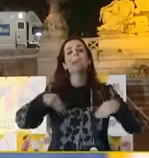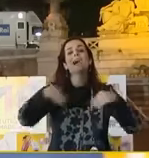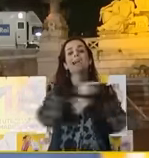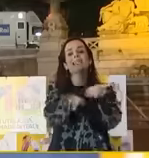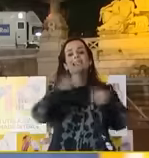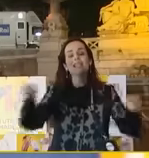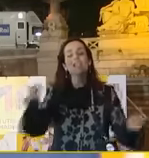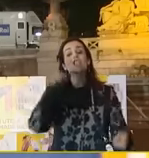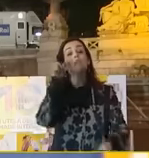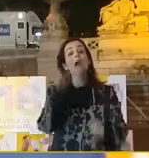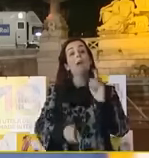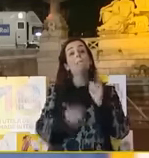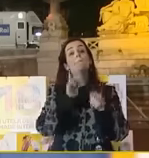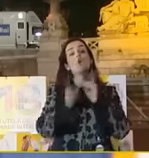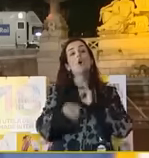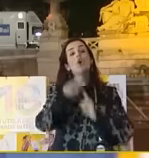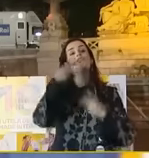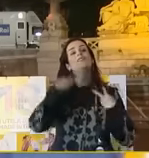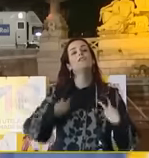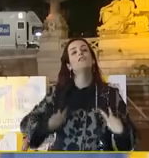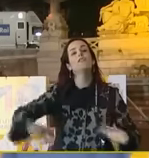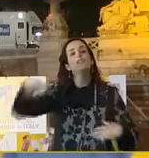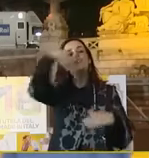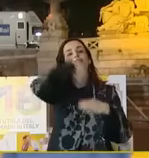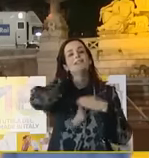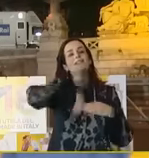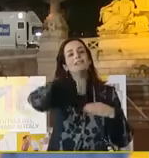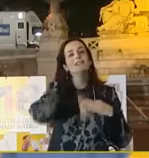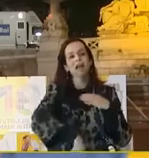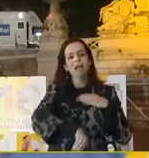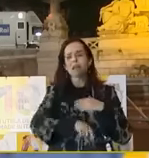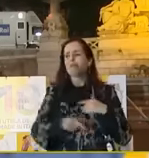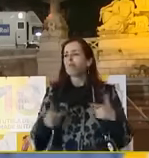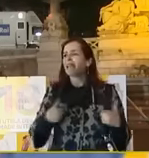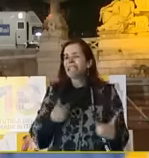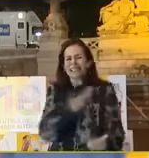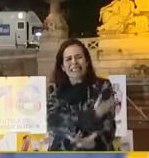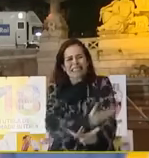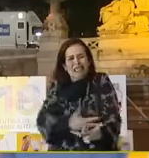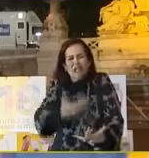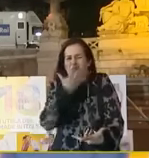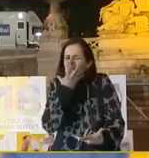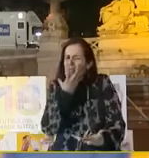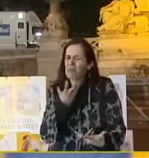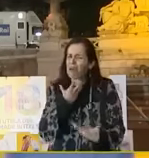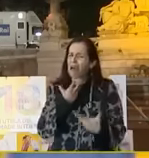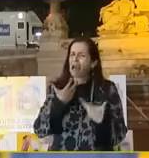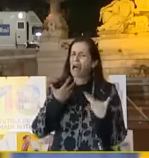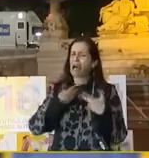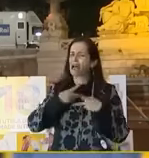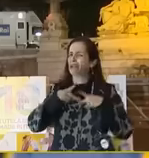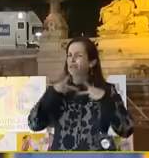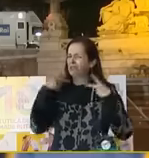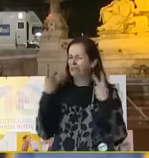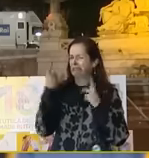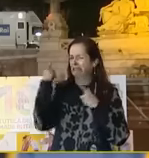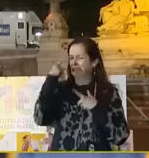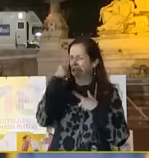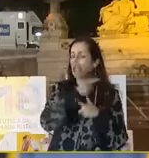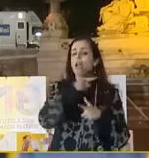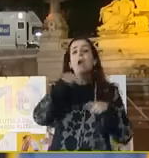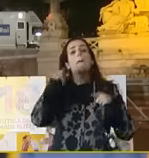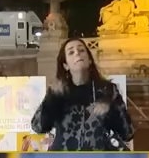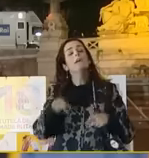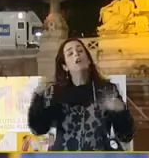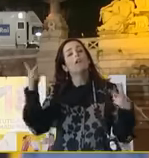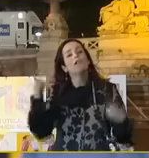fegato grosso, il sangue amaro, ma ti senti bene, in pace con te stesso, cammini a testa alta, cosciente di veramente di fare il